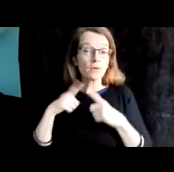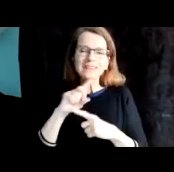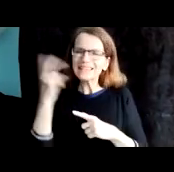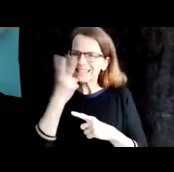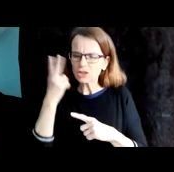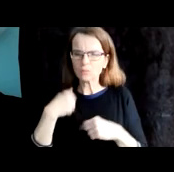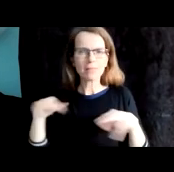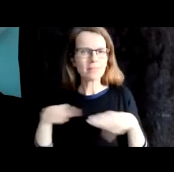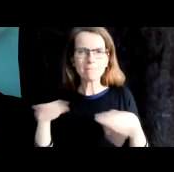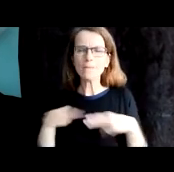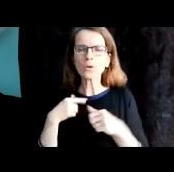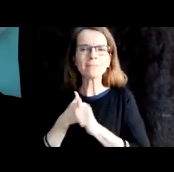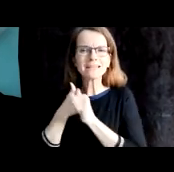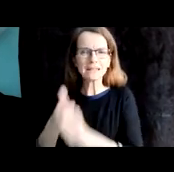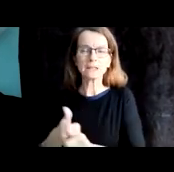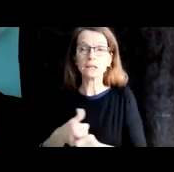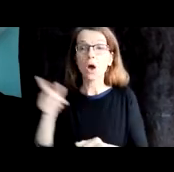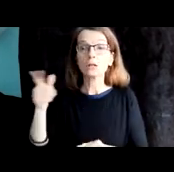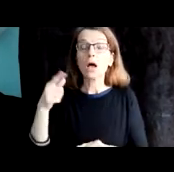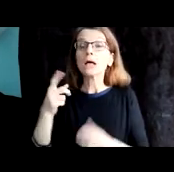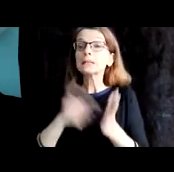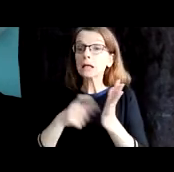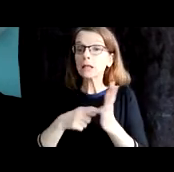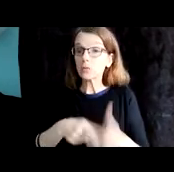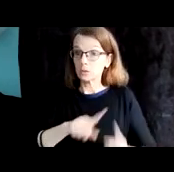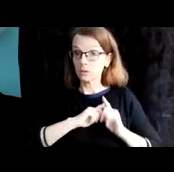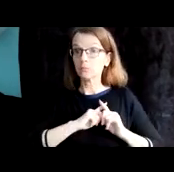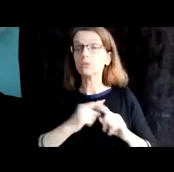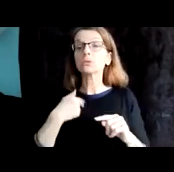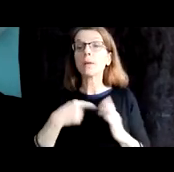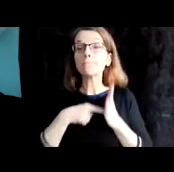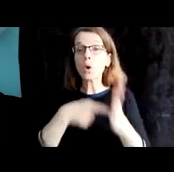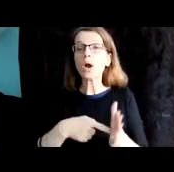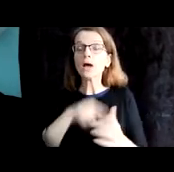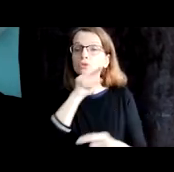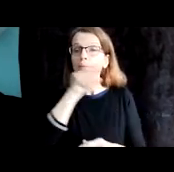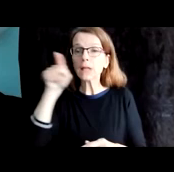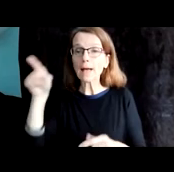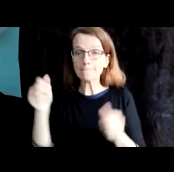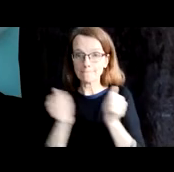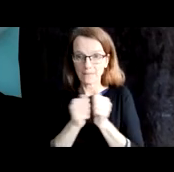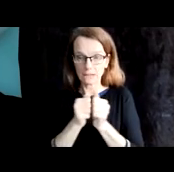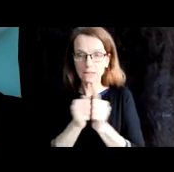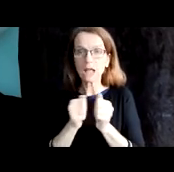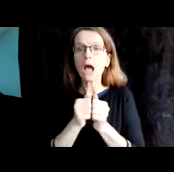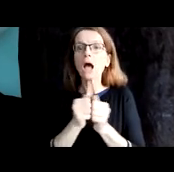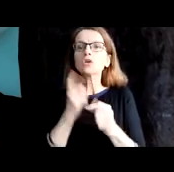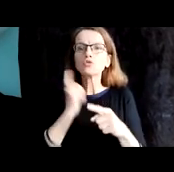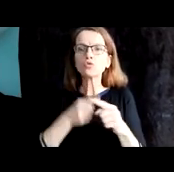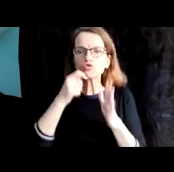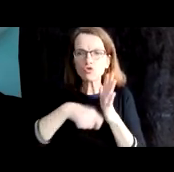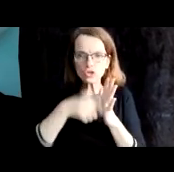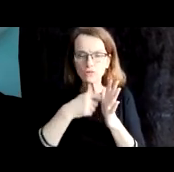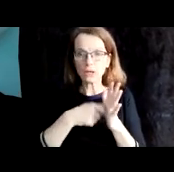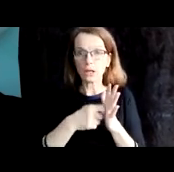izpitu je zahteval, da mu s prstom pokažem mesta, kjer so bile zapisane številke. Izpit sem delala trikrat in ga na koncu